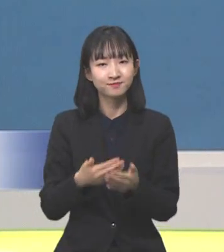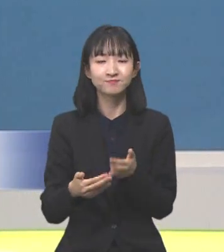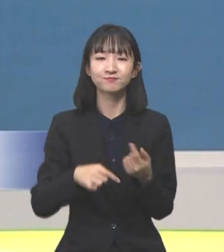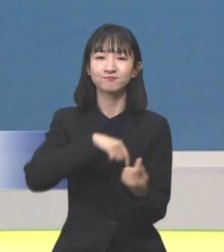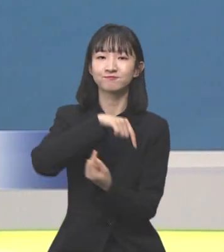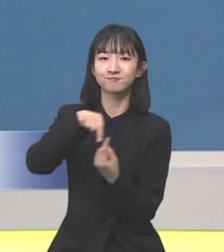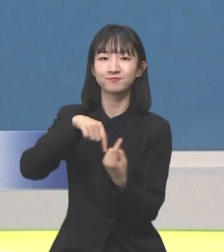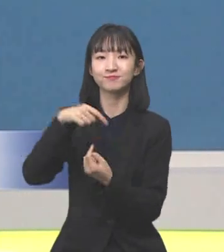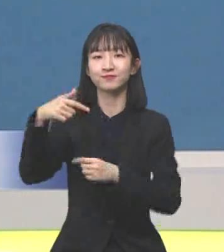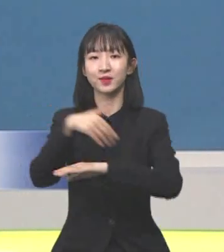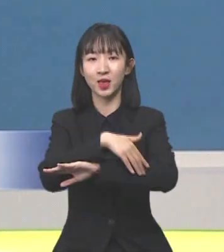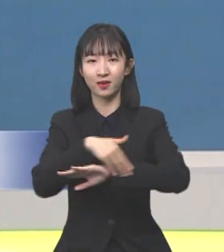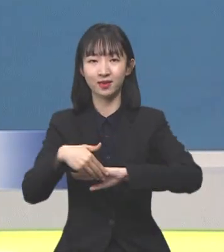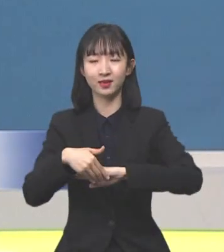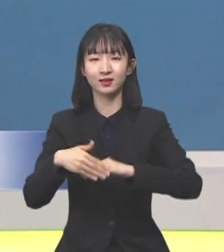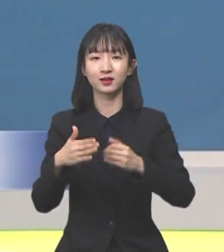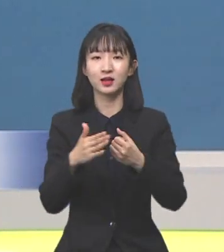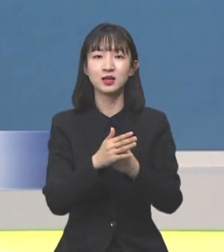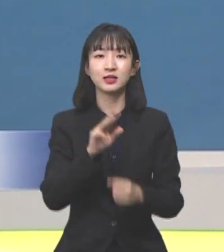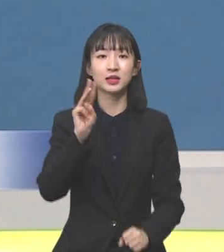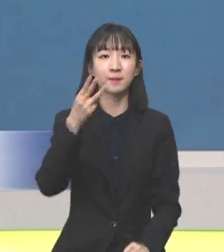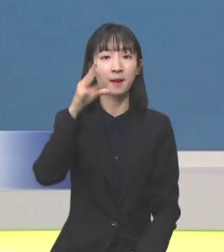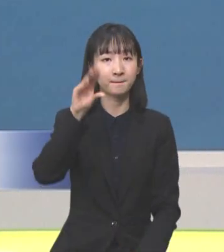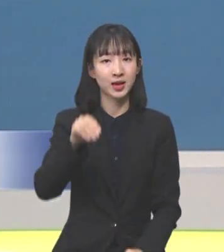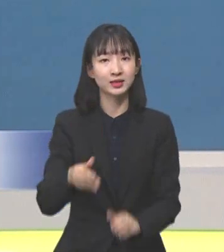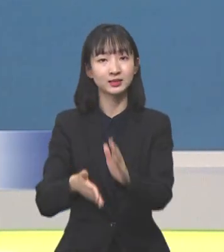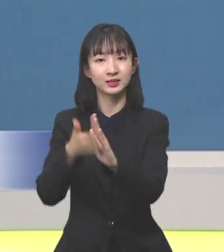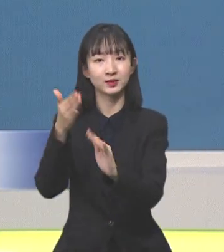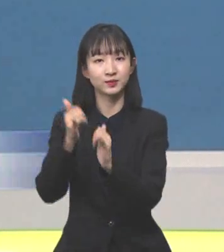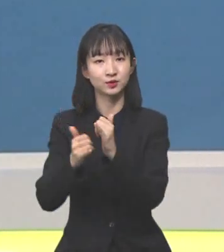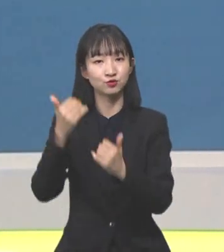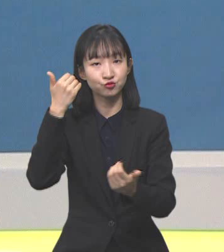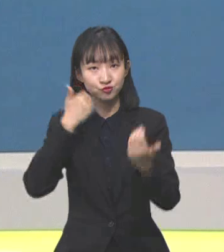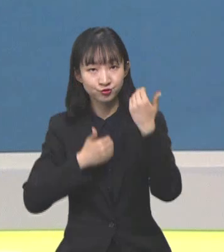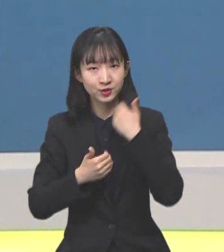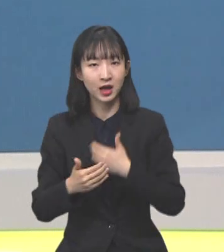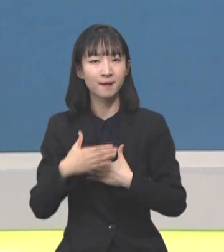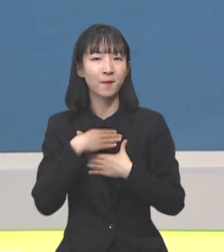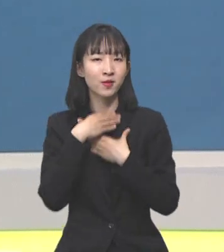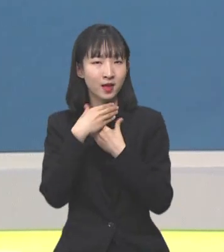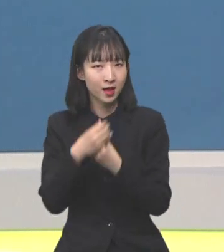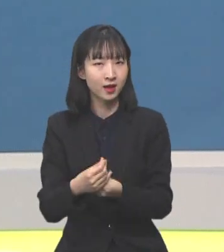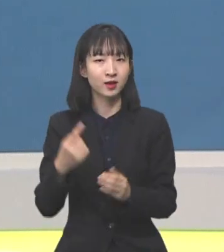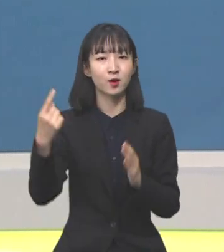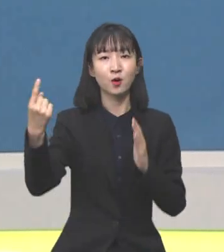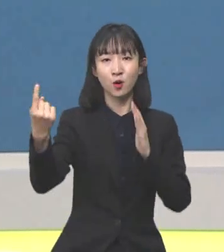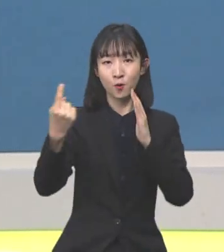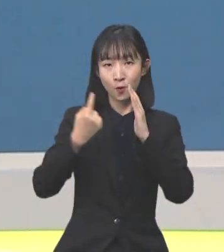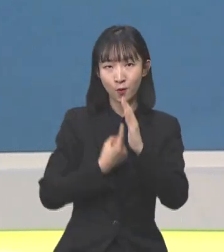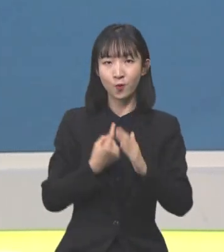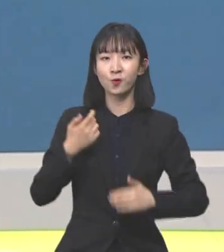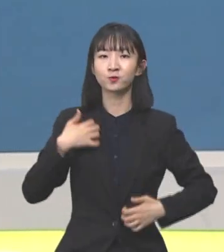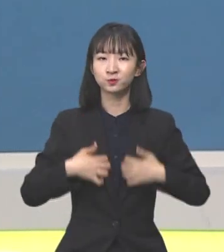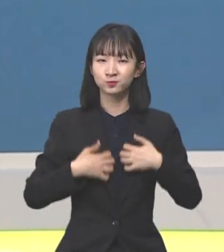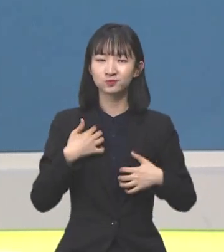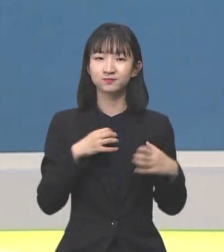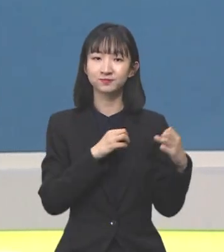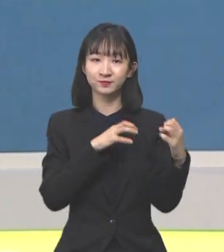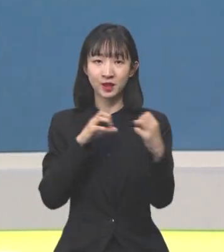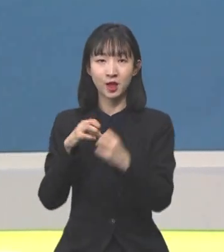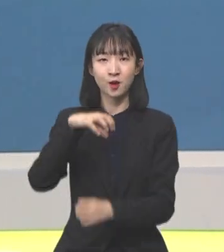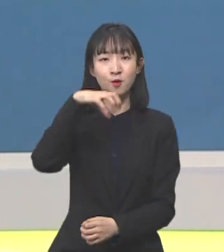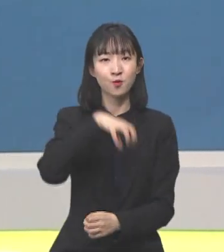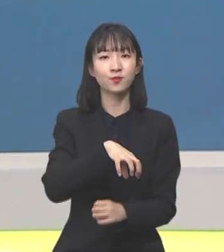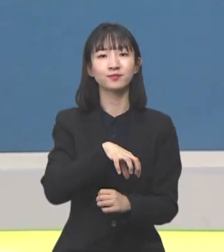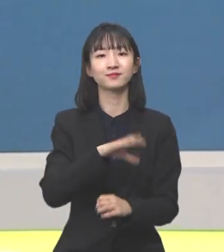계획인데요 인천에 뜰이 300만 인천 시민 누구에게나 편안한 쉼터가 되고 또 즐거움과 소통의 가득한 공간이